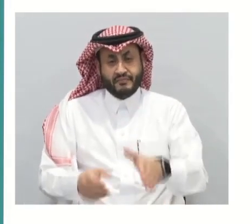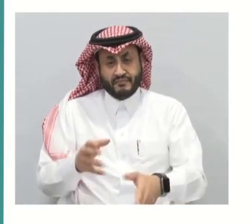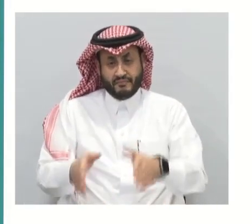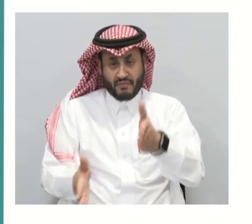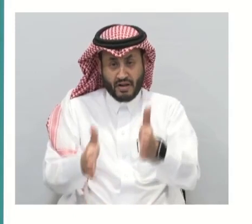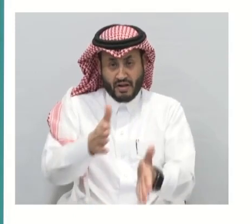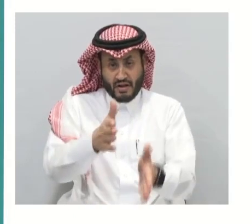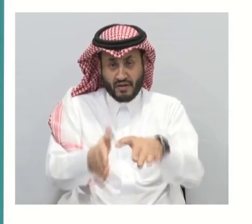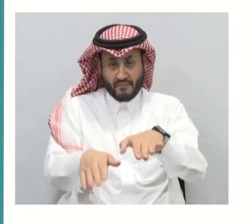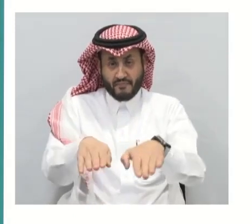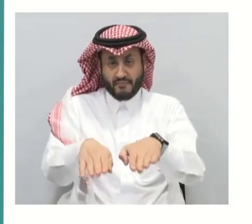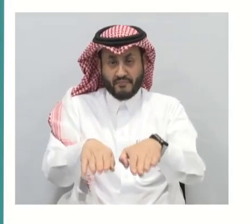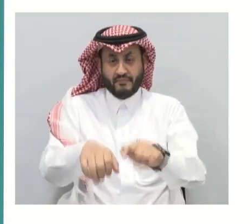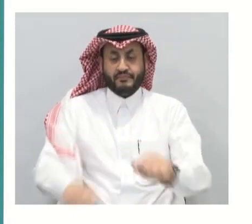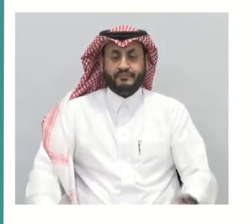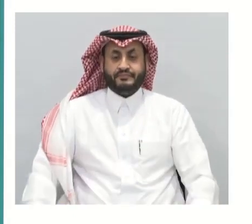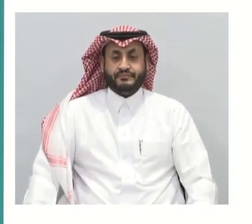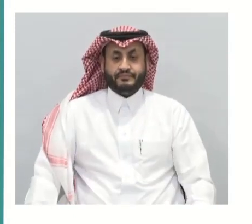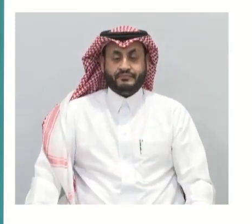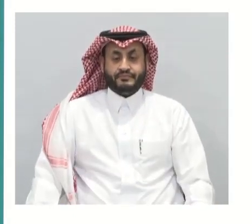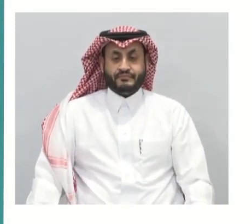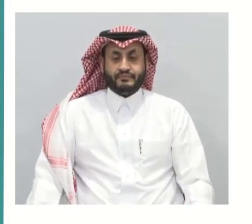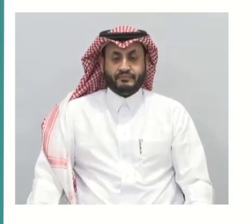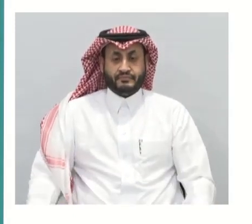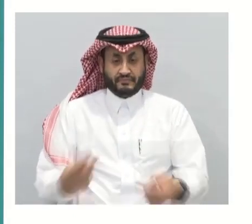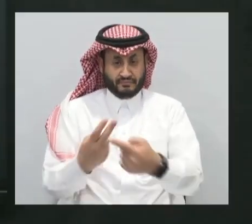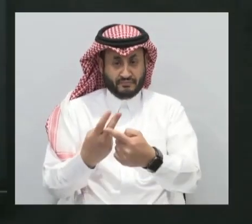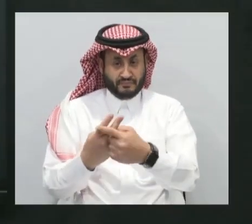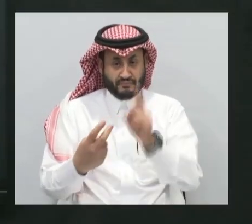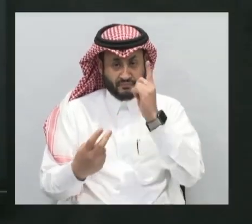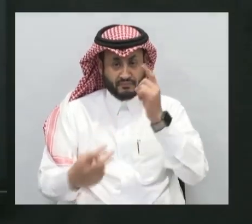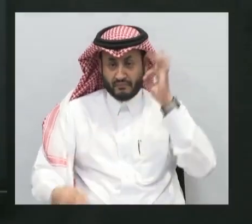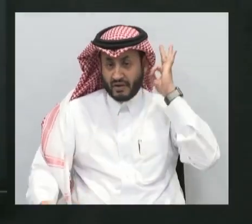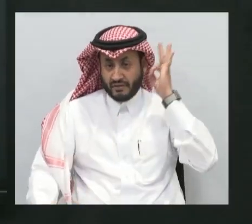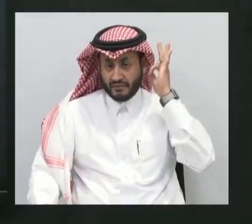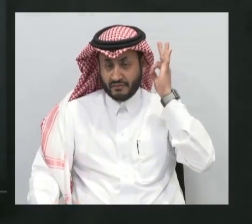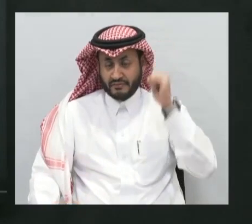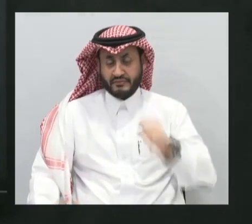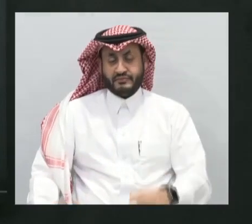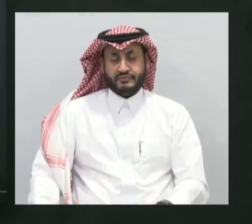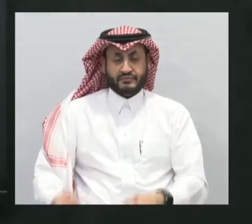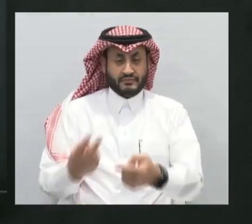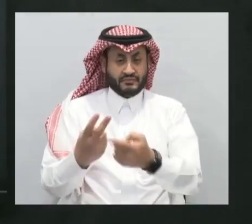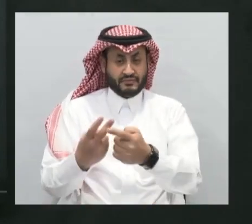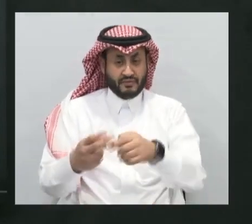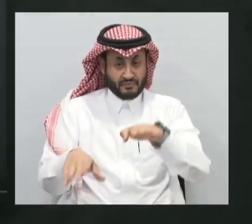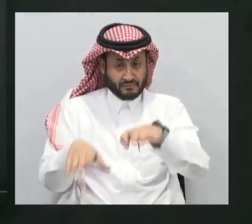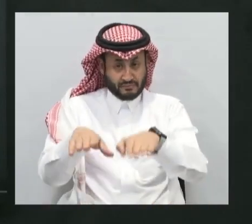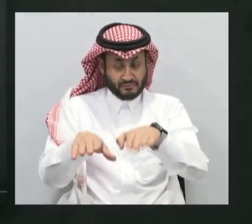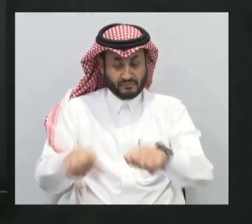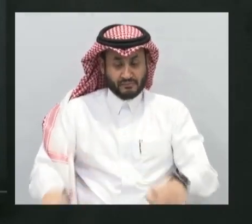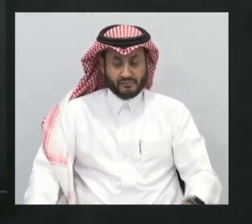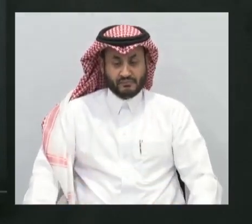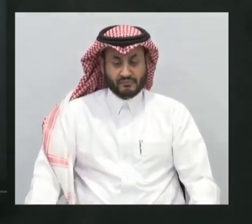يعيد التواصل اذا عرفنا في الاذن وظيفتان هما السمع هذه الوظيفه الاساسيه والتوازن